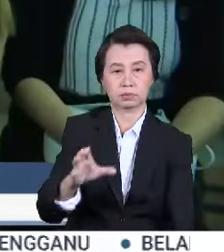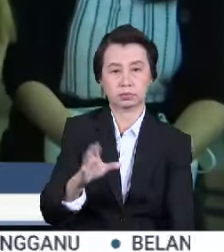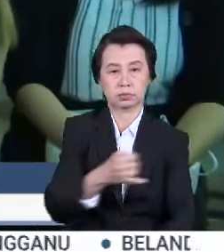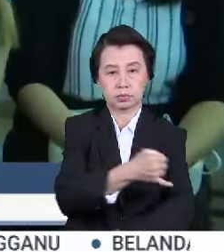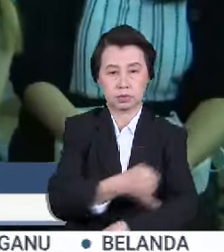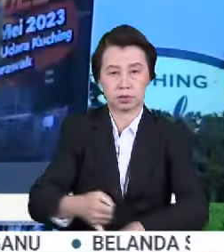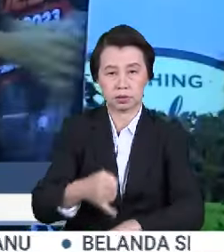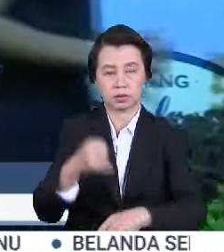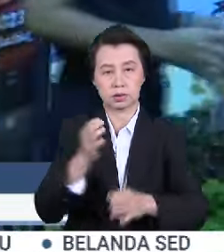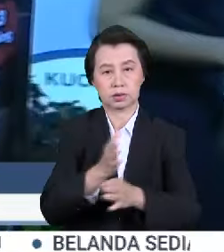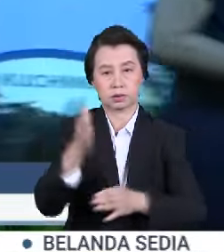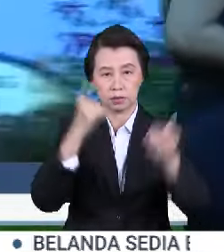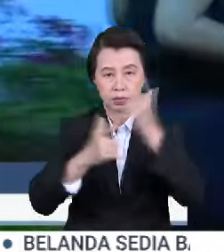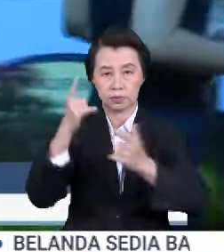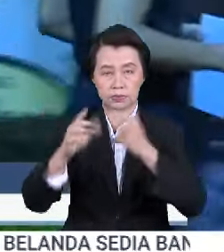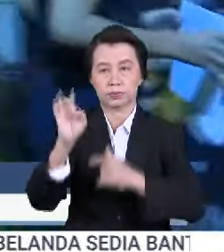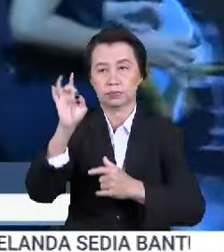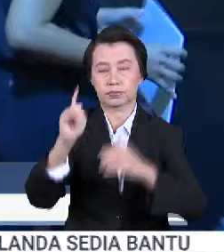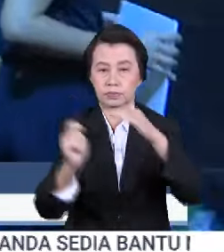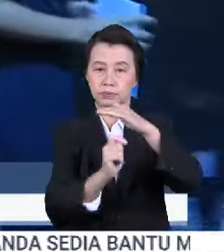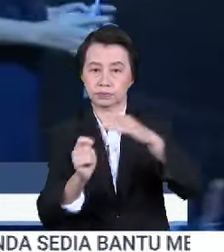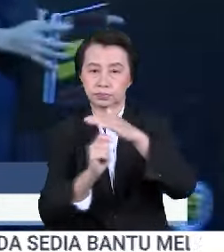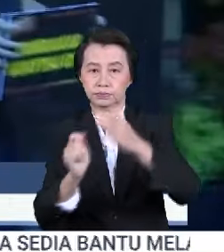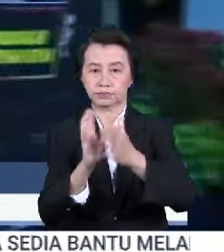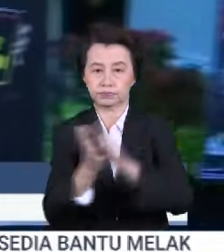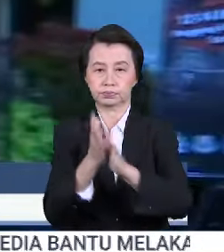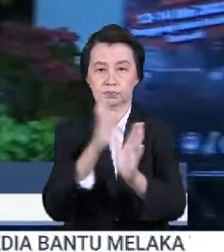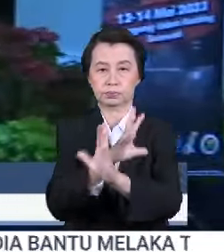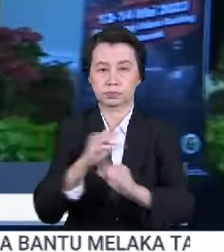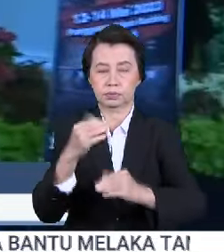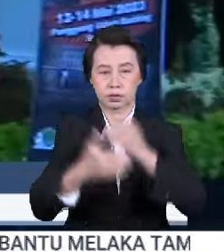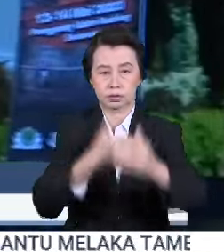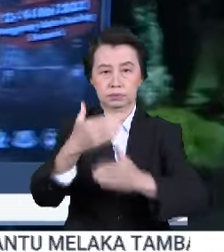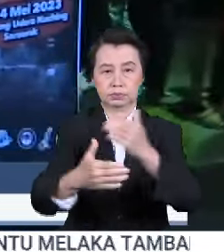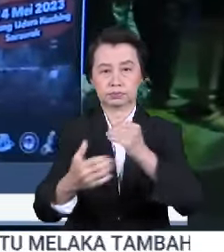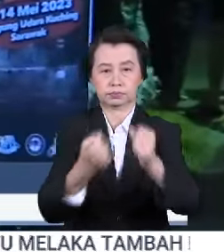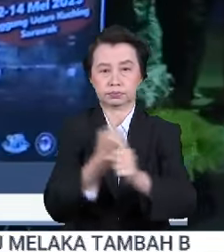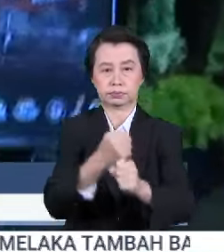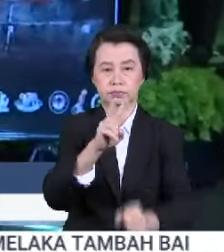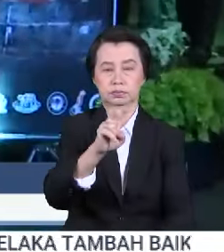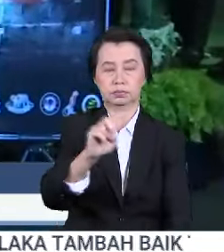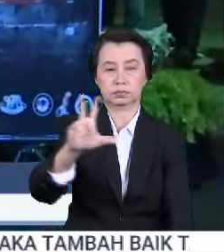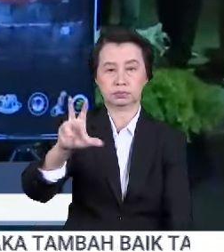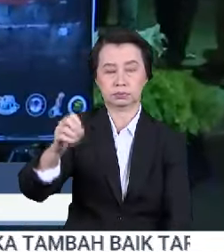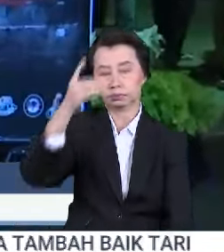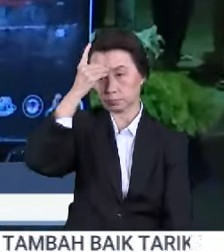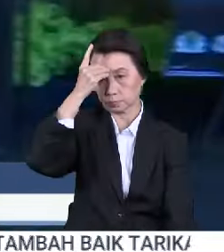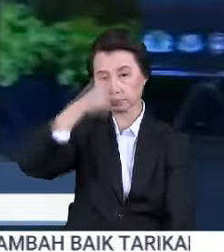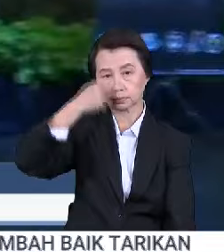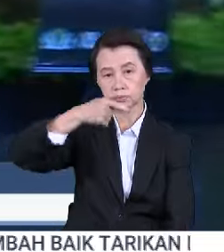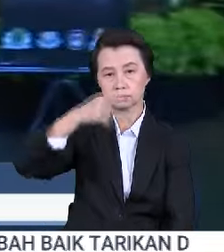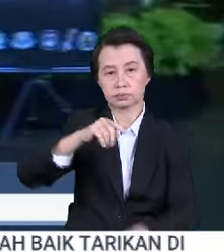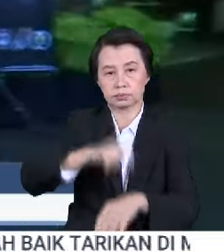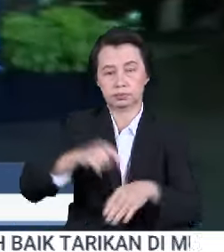menggariskan sebagai salah satu teras dan menjadikan Serawak Negeri maju menjelang tahun 2030 tato Junaedi berkata demikian